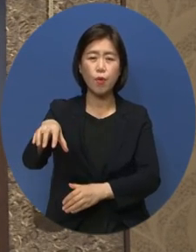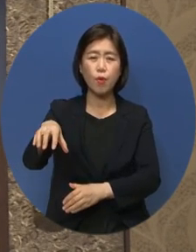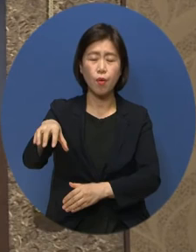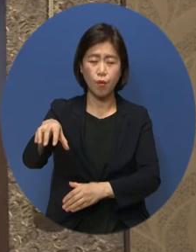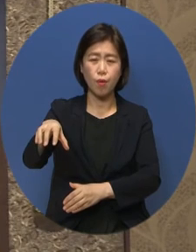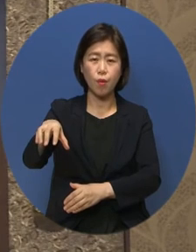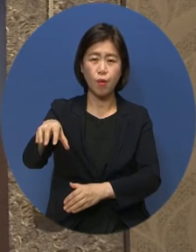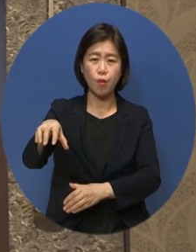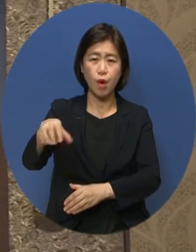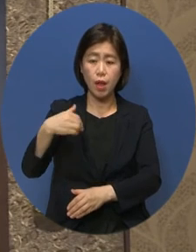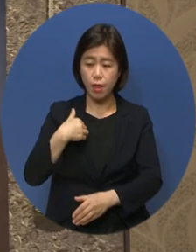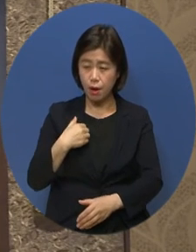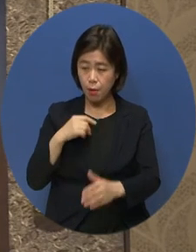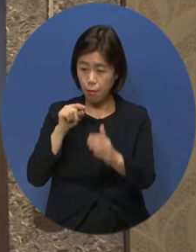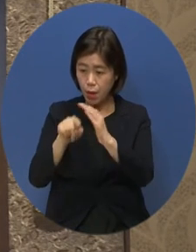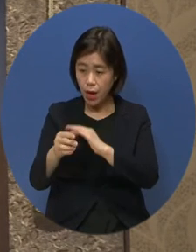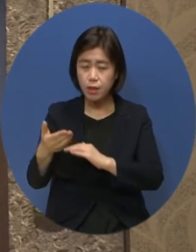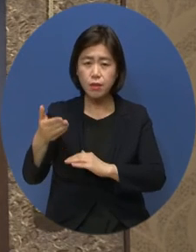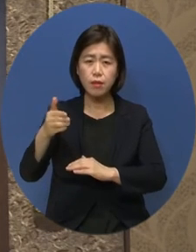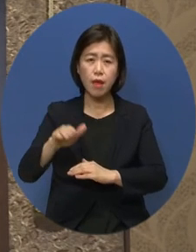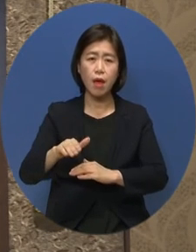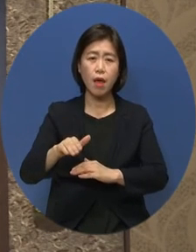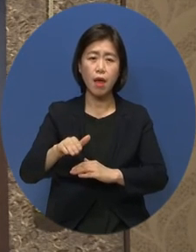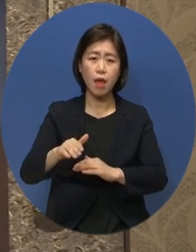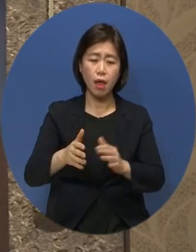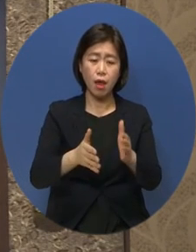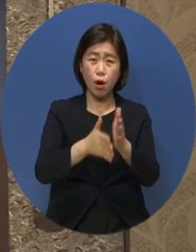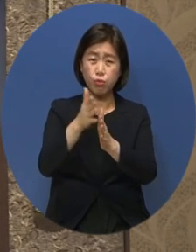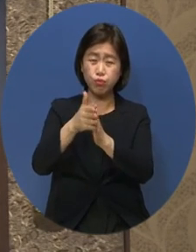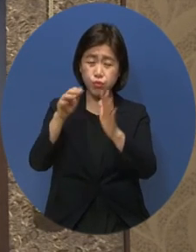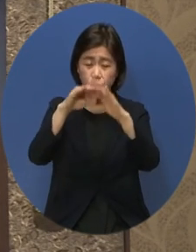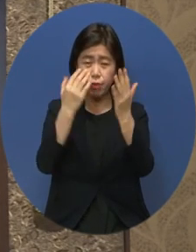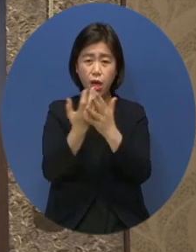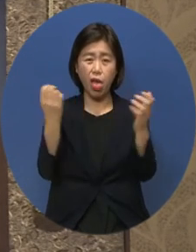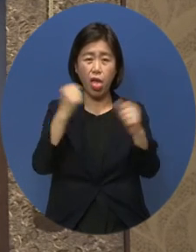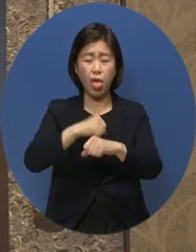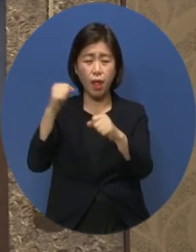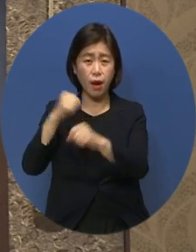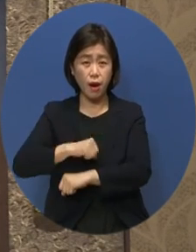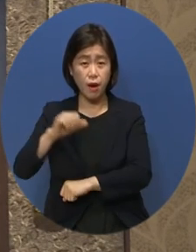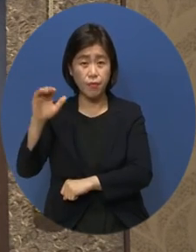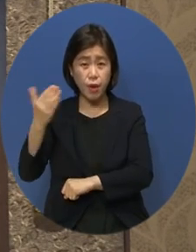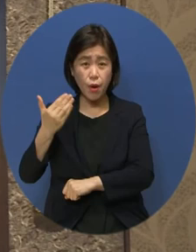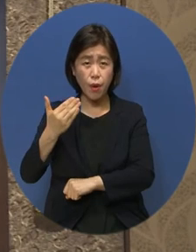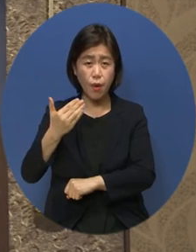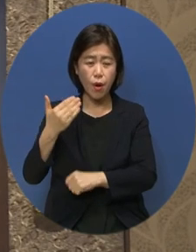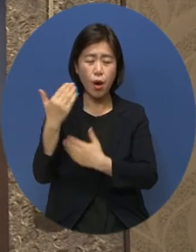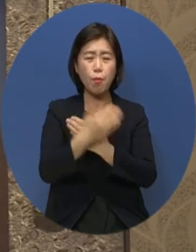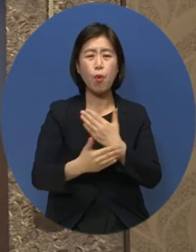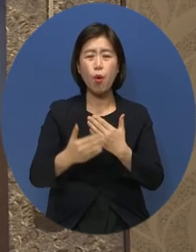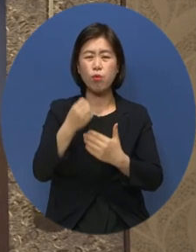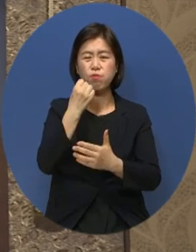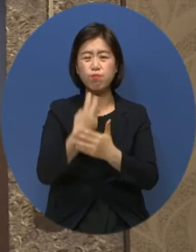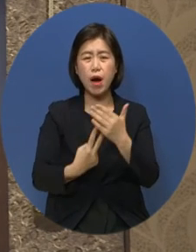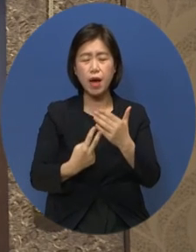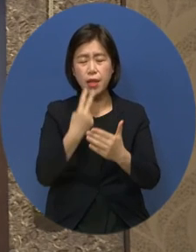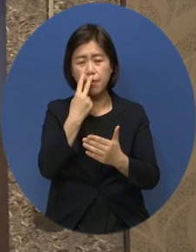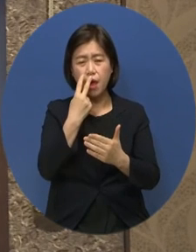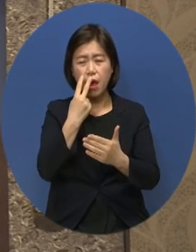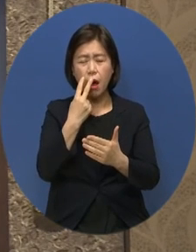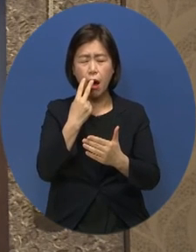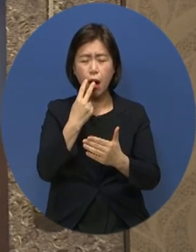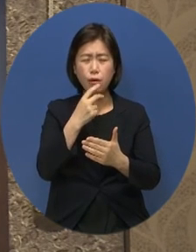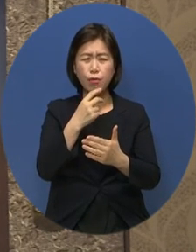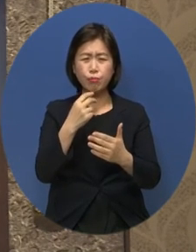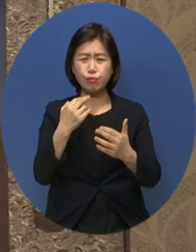성난 냄새가 진동을 하고 건물은 거의 다 파괴가 됐구요 어 팍스 단선 3 산 7만여 명의 사상자가